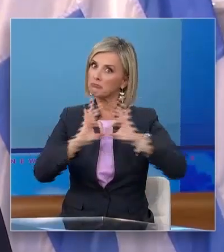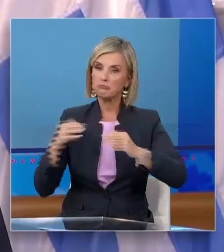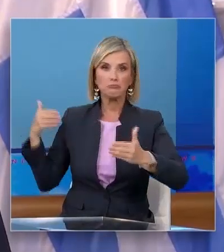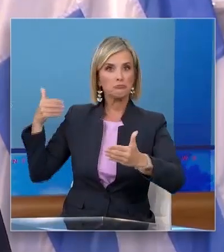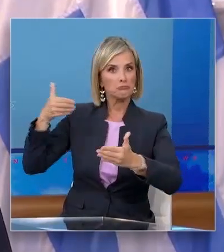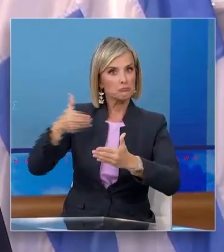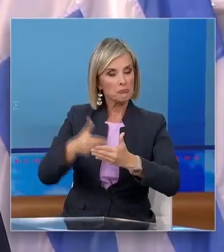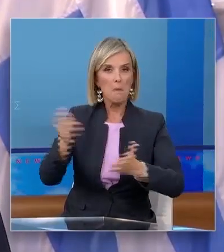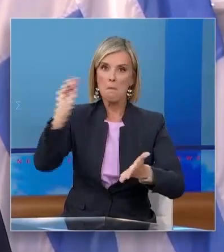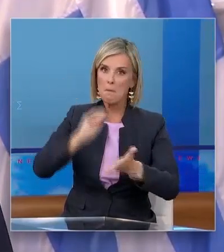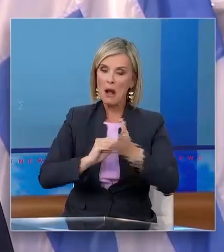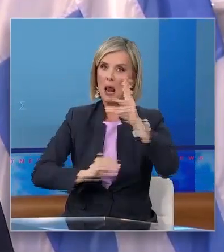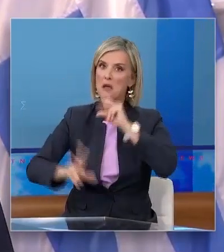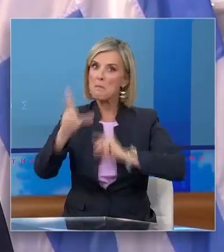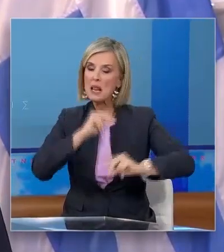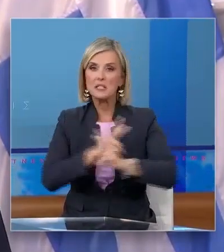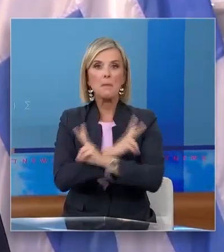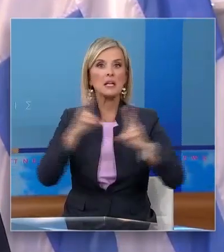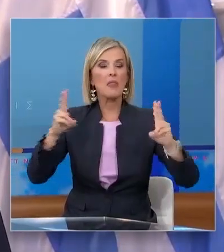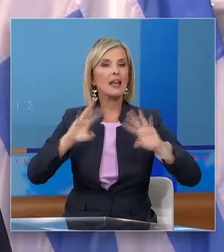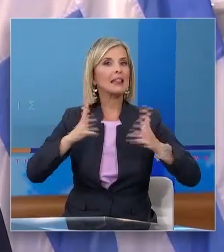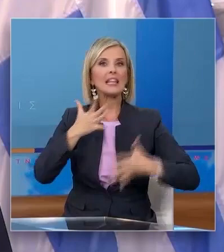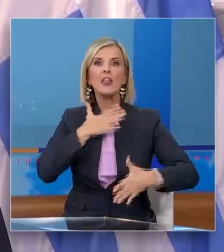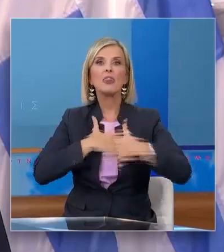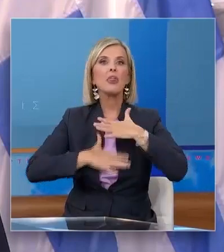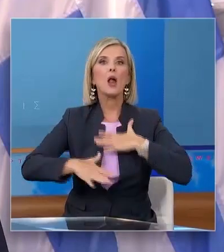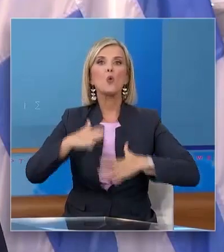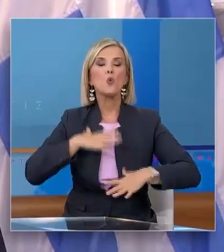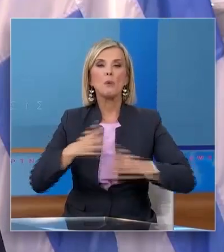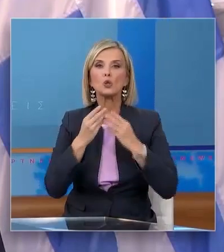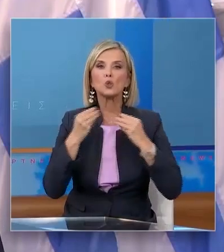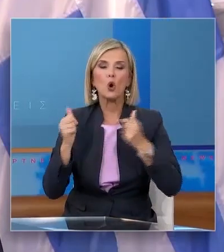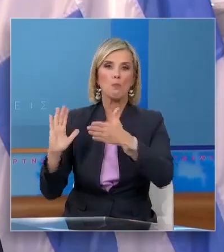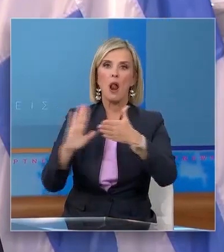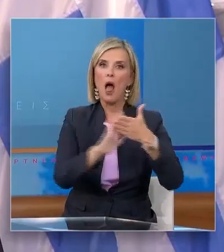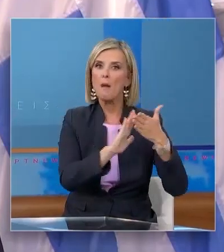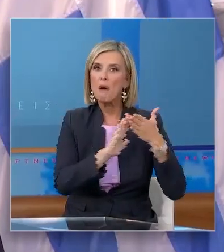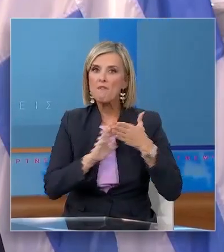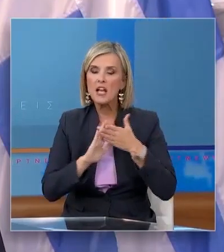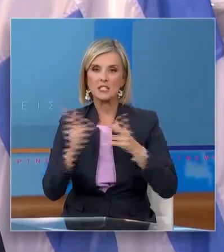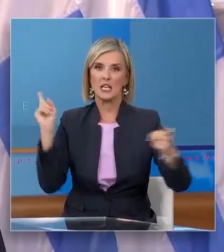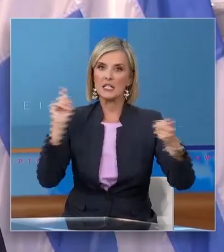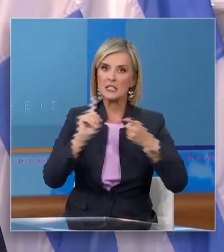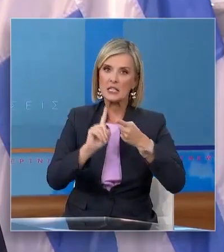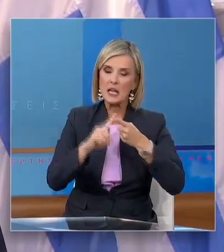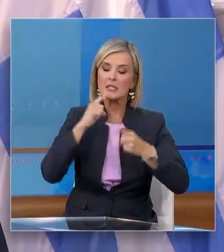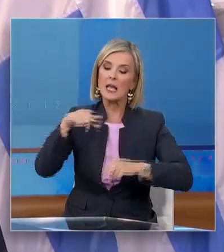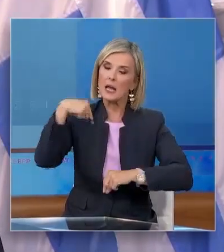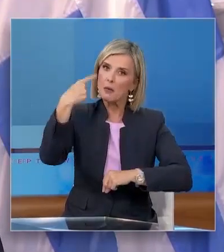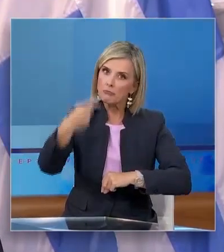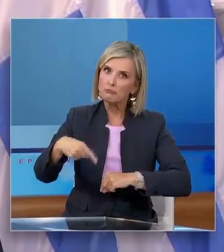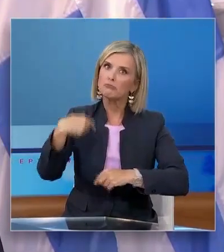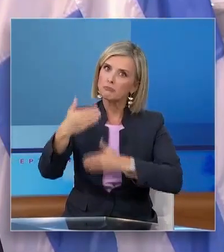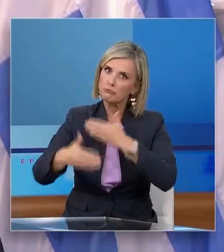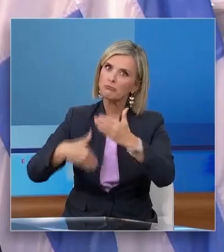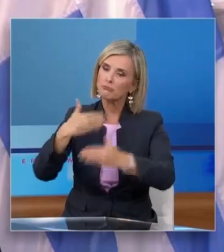προσδιορίσαμε με σαφήνεια το επίπεδο των επαφών και των συναντήσεων για το επόμενο διάστημα σε